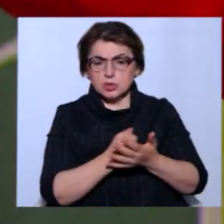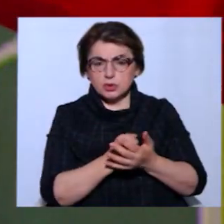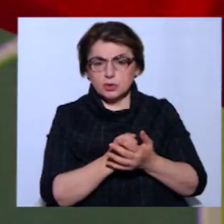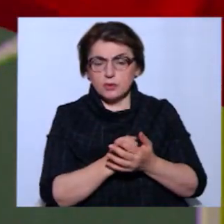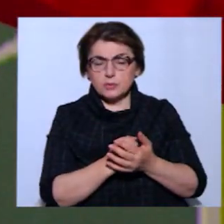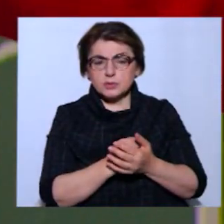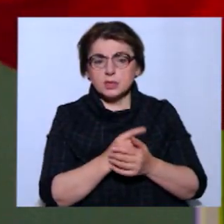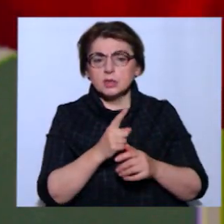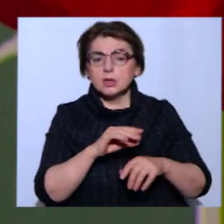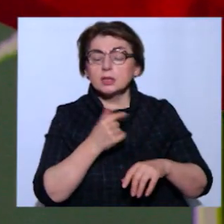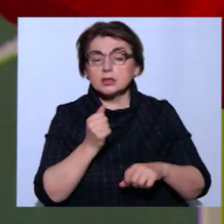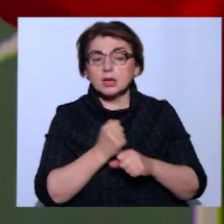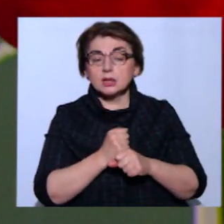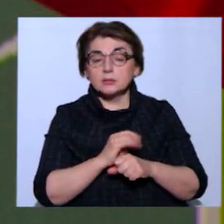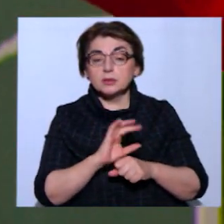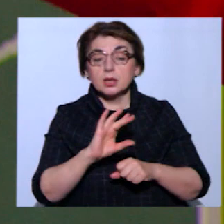დავწეროთ. კანქვეშ